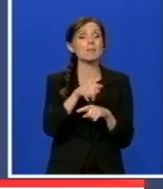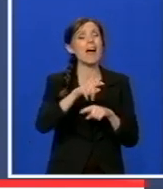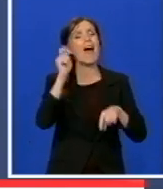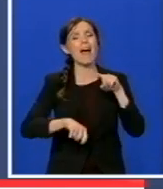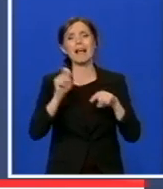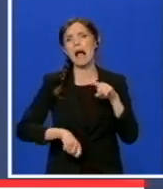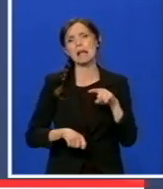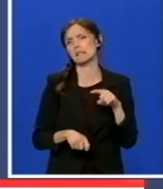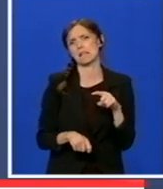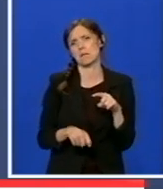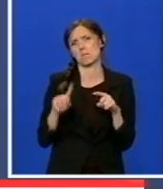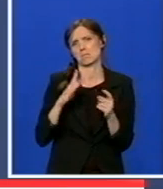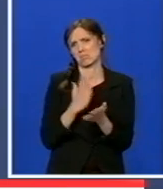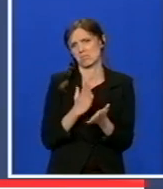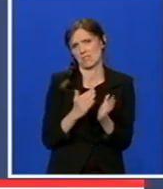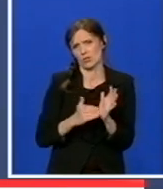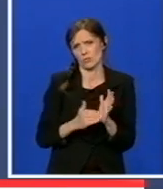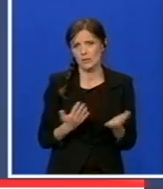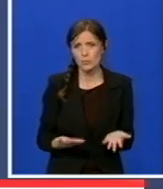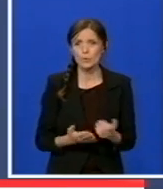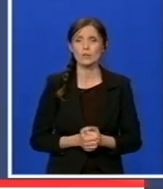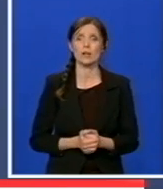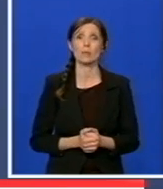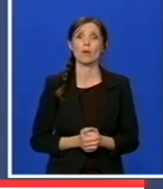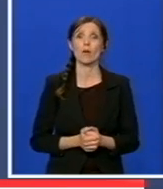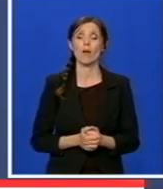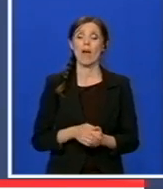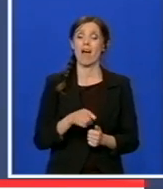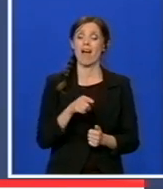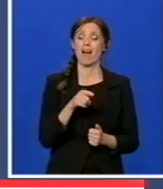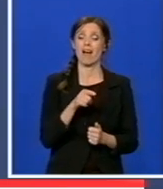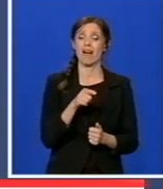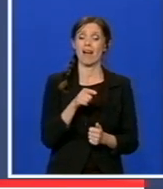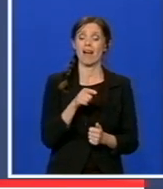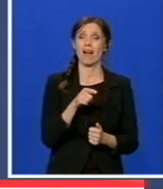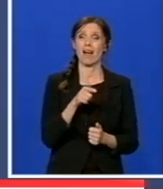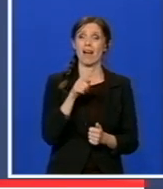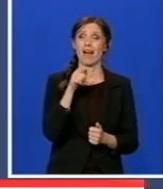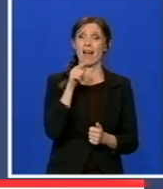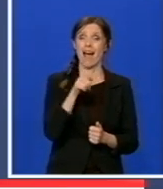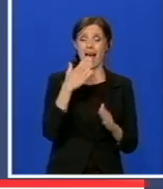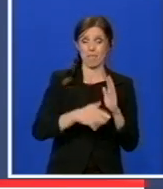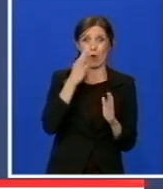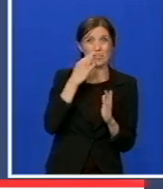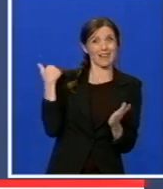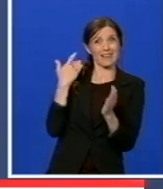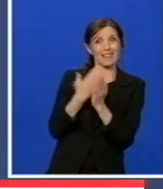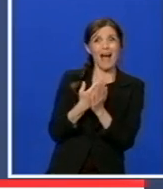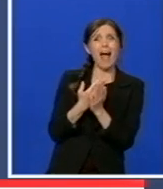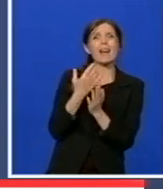potrebno, a brojevi koje beležimo poslednjih dana govore